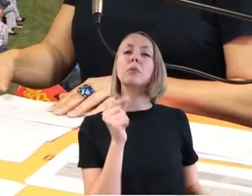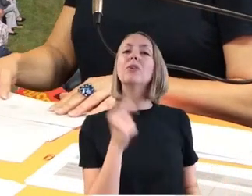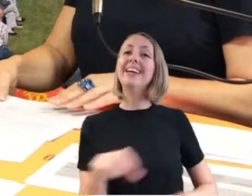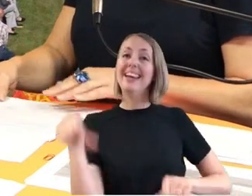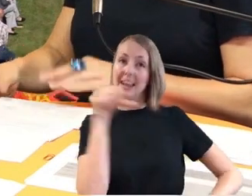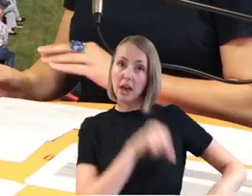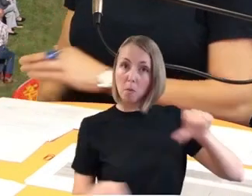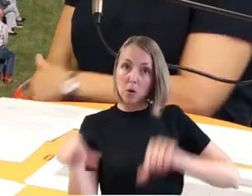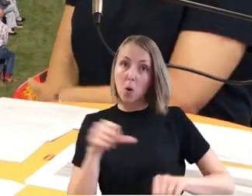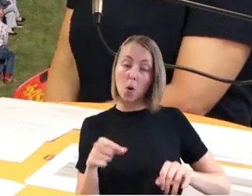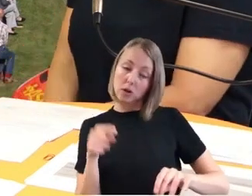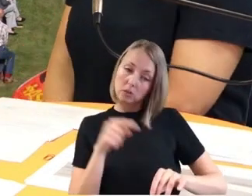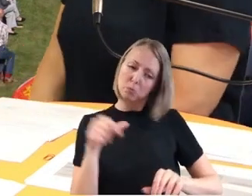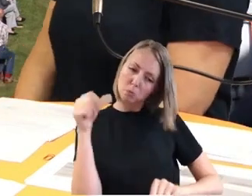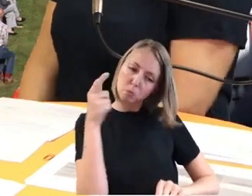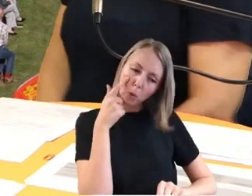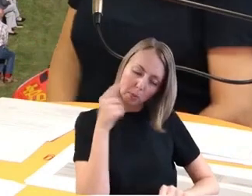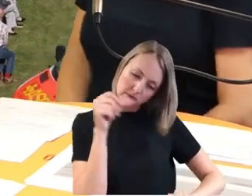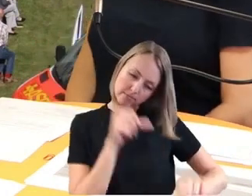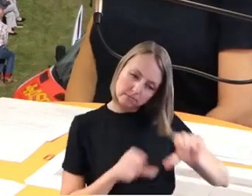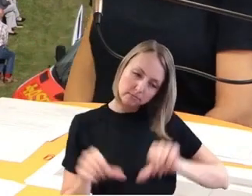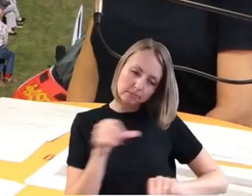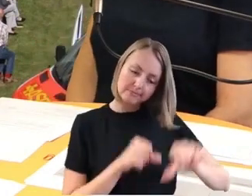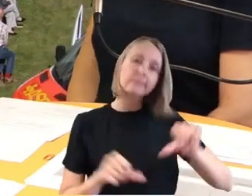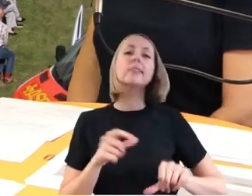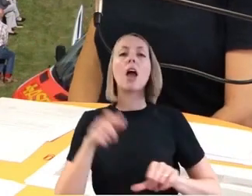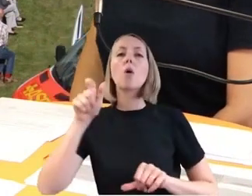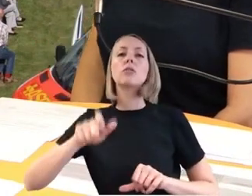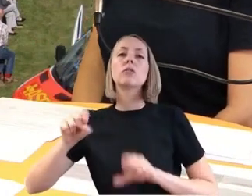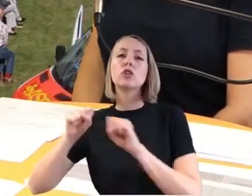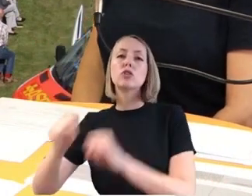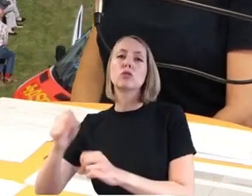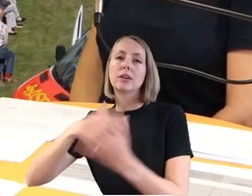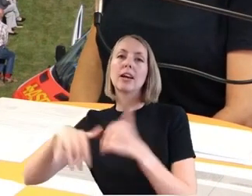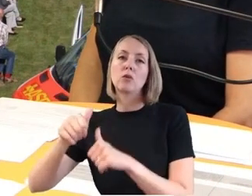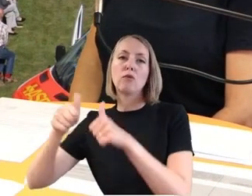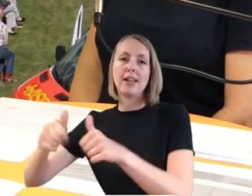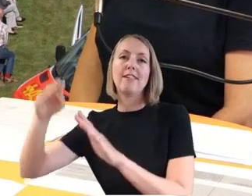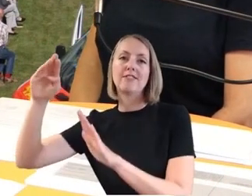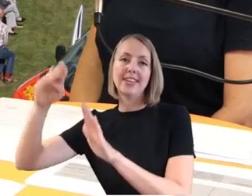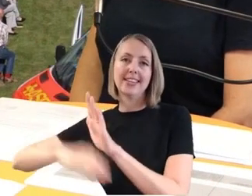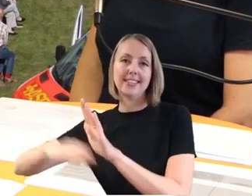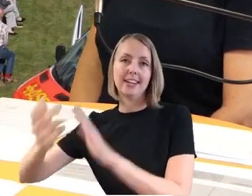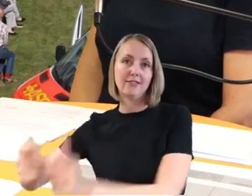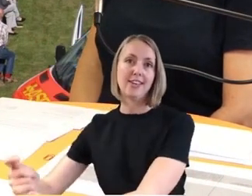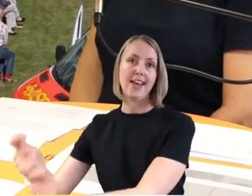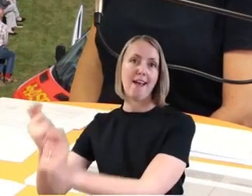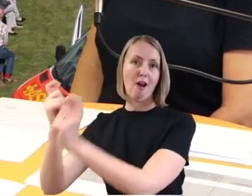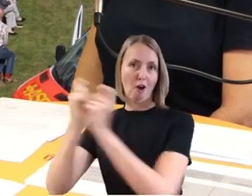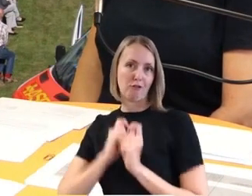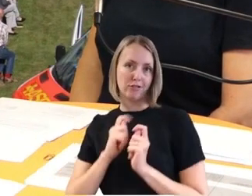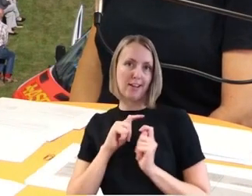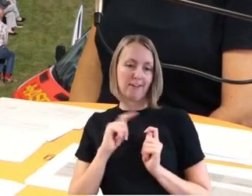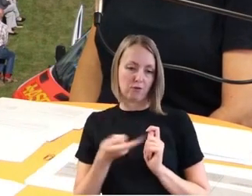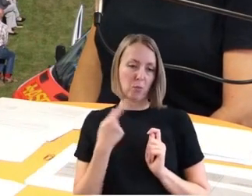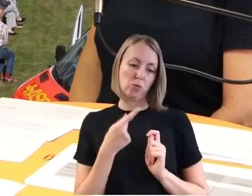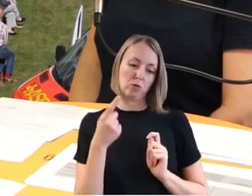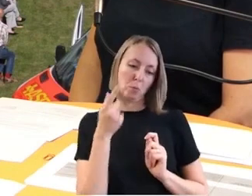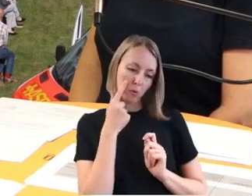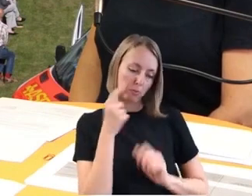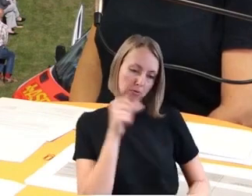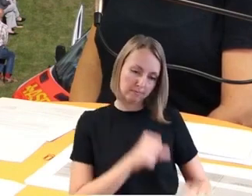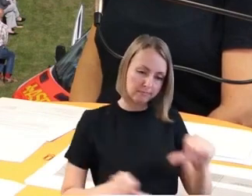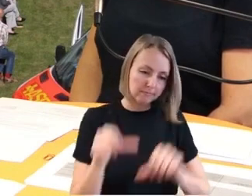durchführen übrigens auch ein auftrag aus dem zivilschutz und katastrophenhilfe gesetz die ausstattung für den